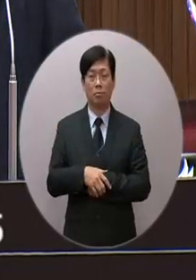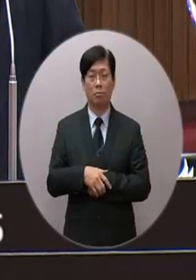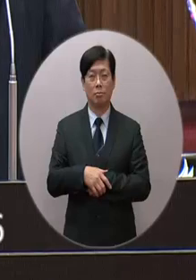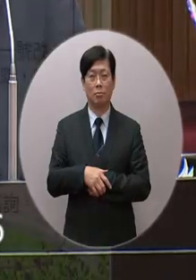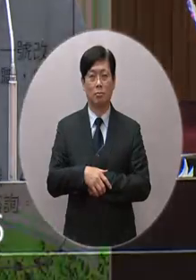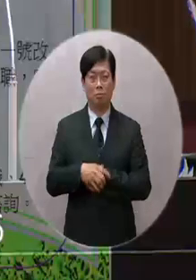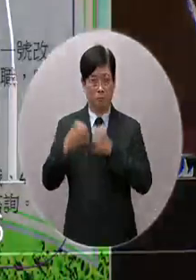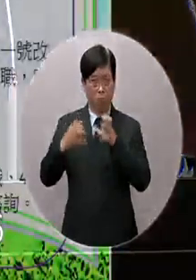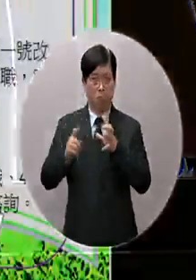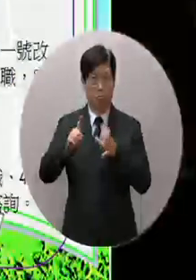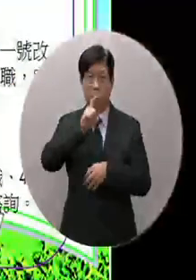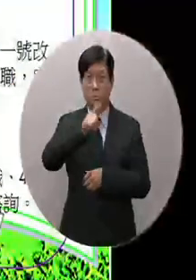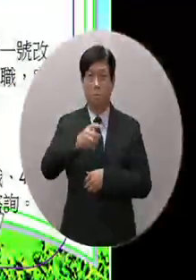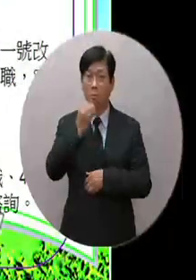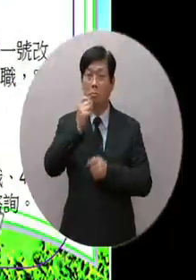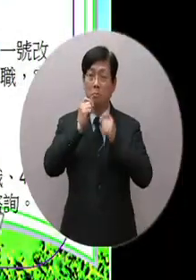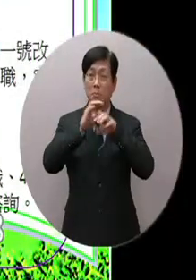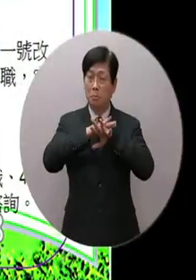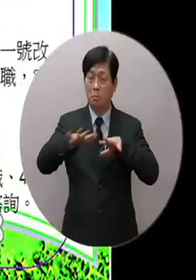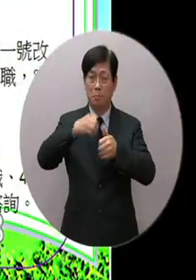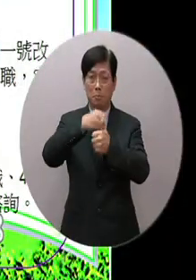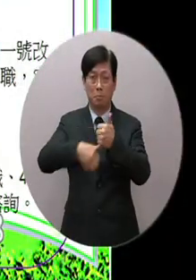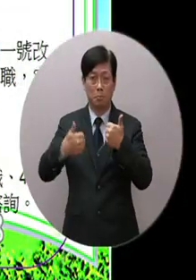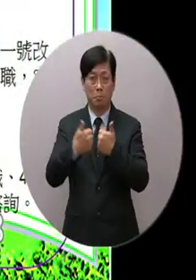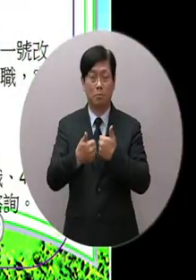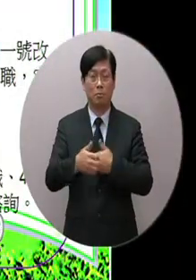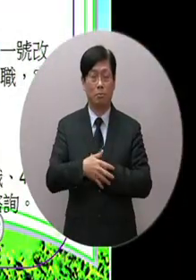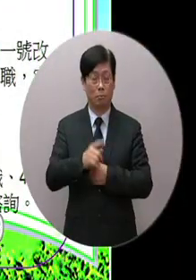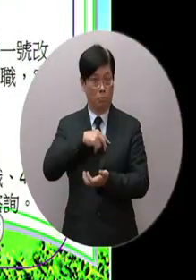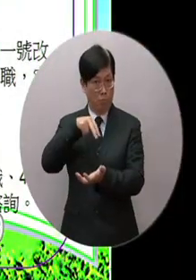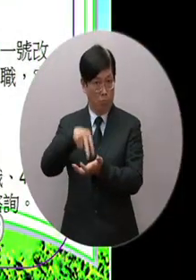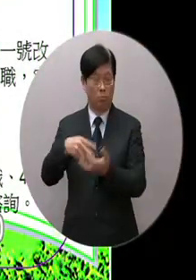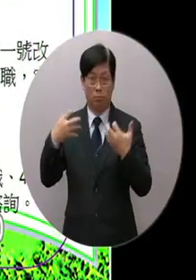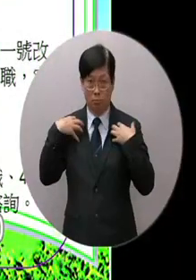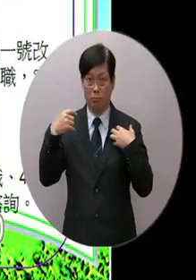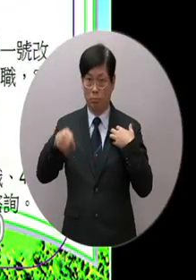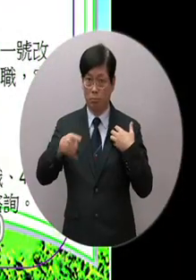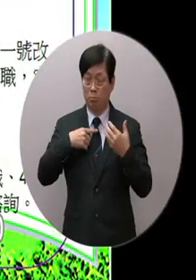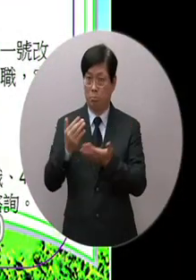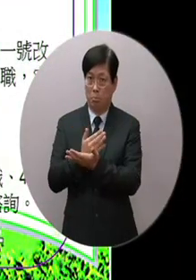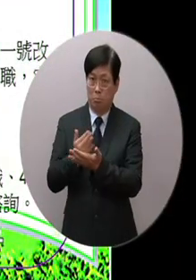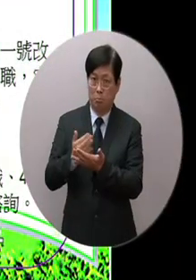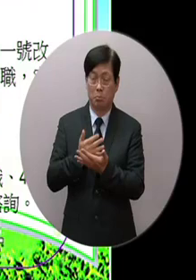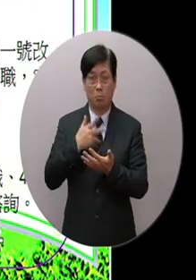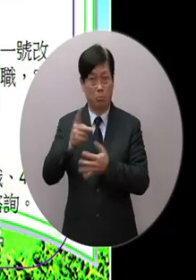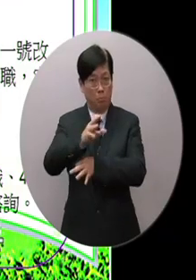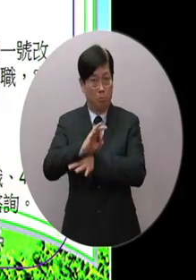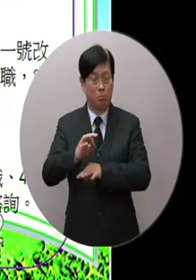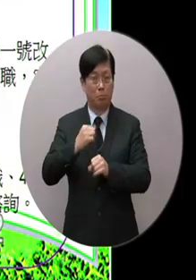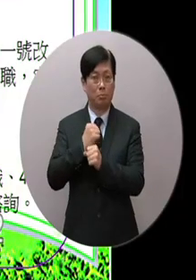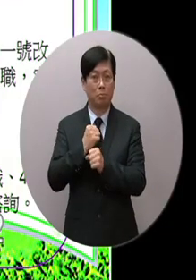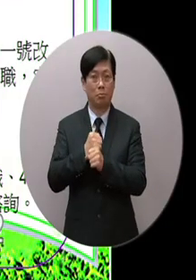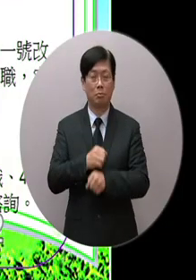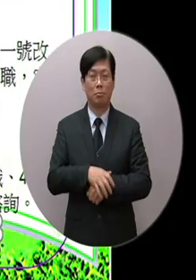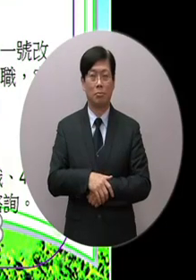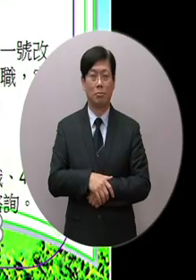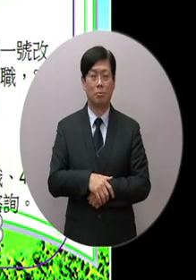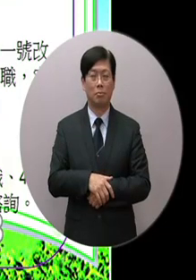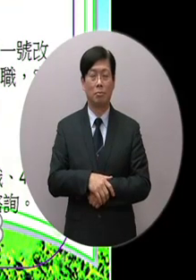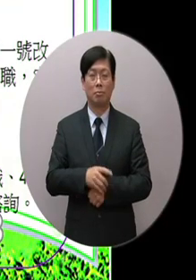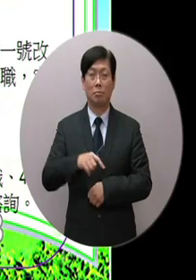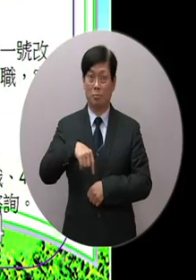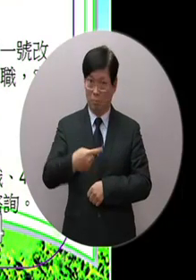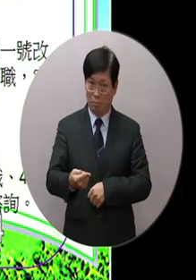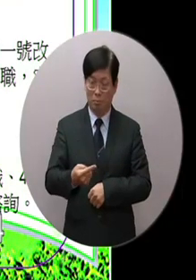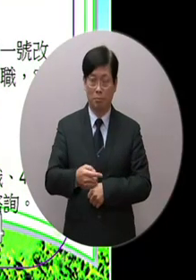吼、哦，成立一个食品安全委员会，独立来做这个评估整合科学性的工作。然